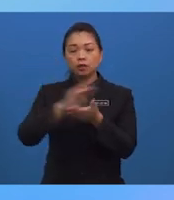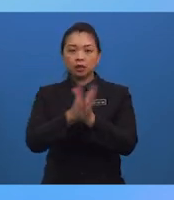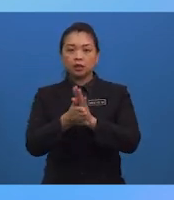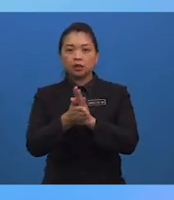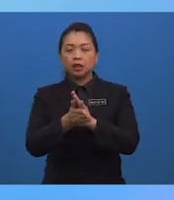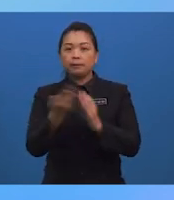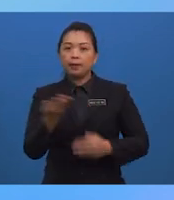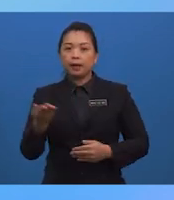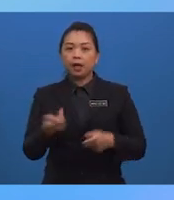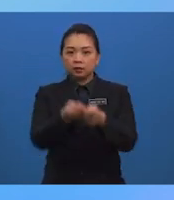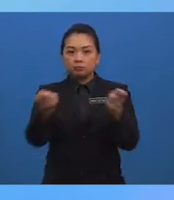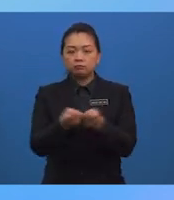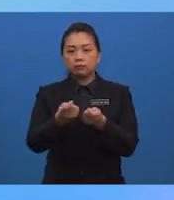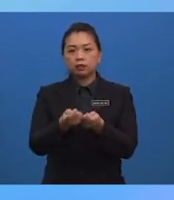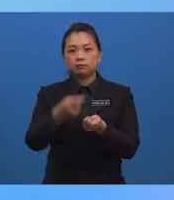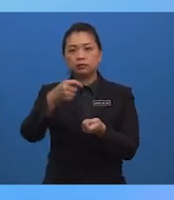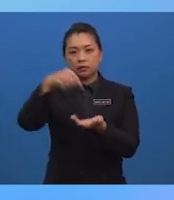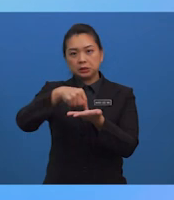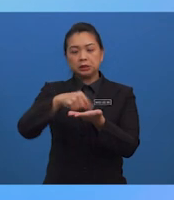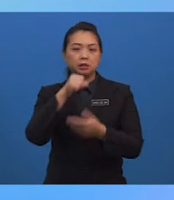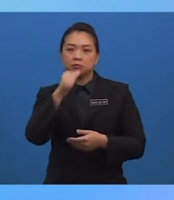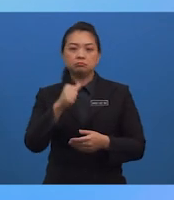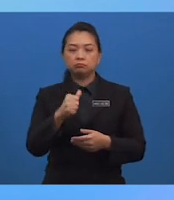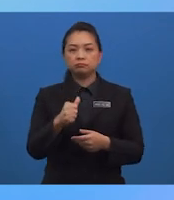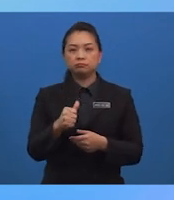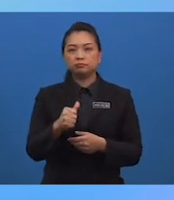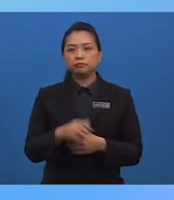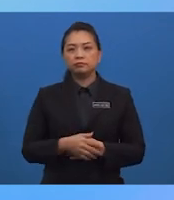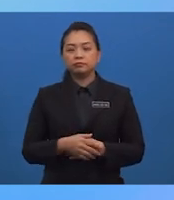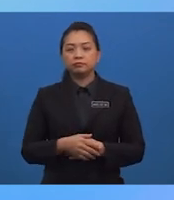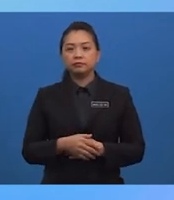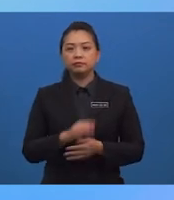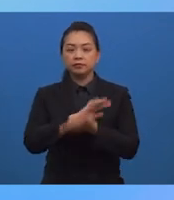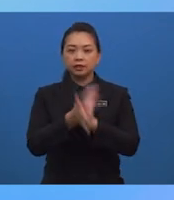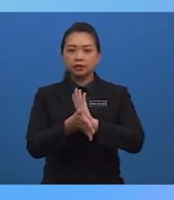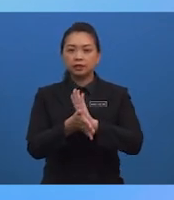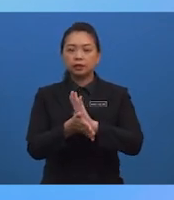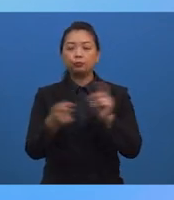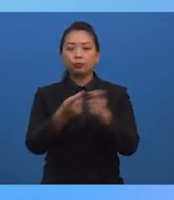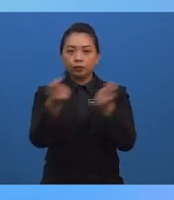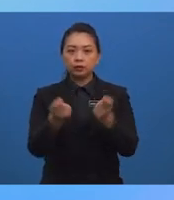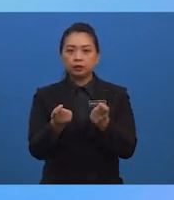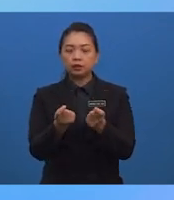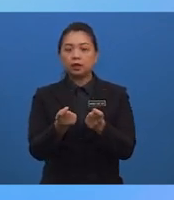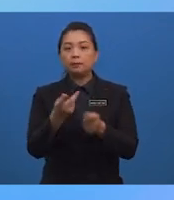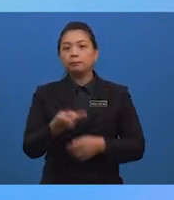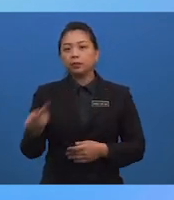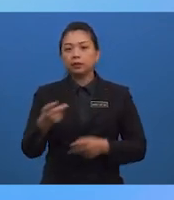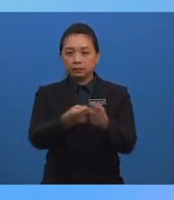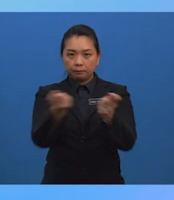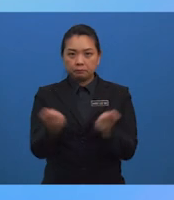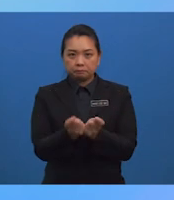laku. Masalah daya saing produk tempatan yang lemah menjadikan produk tempatan tidak